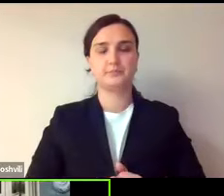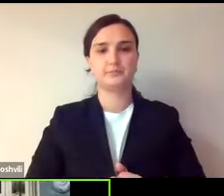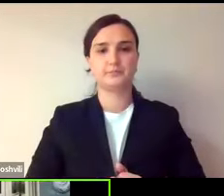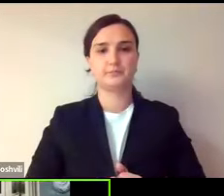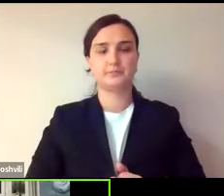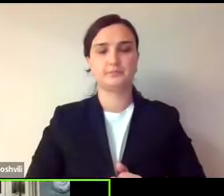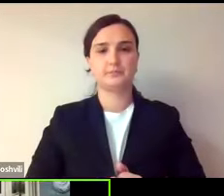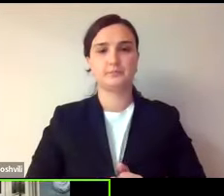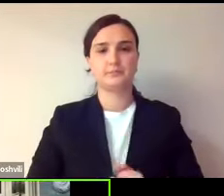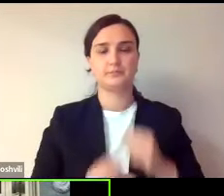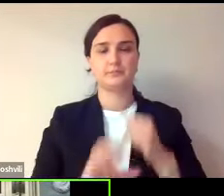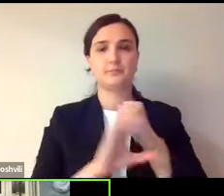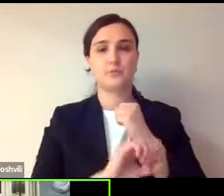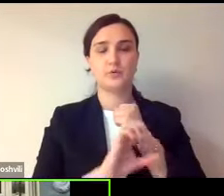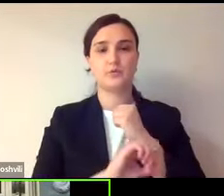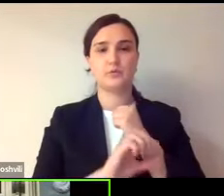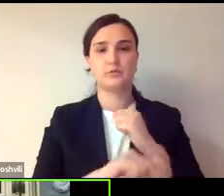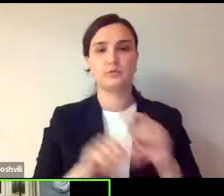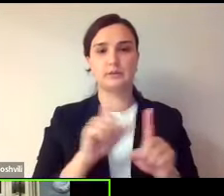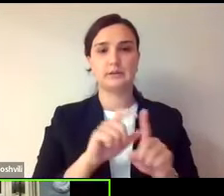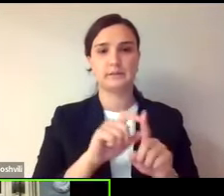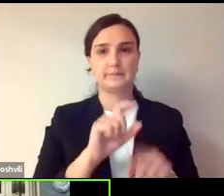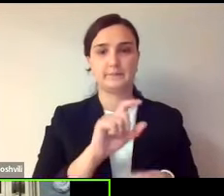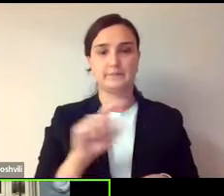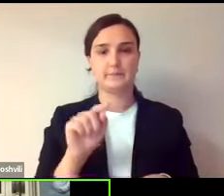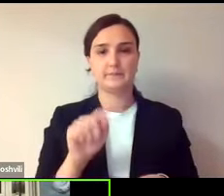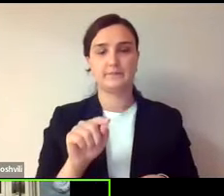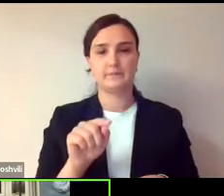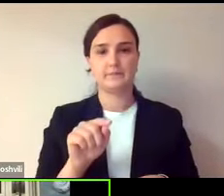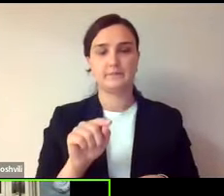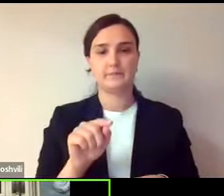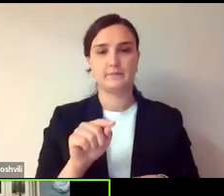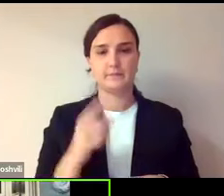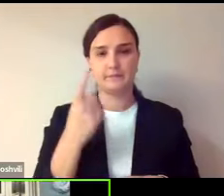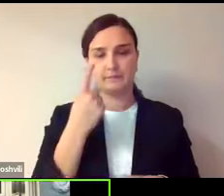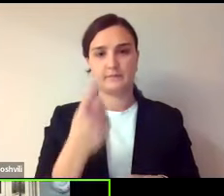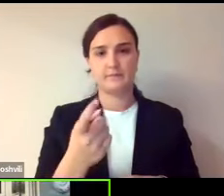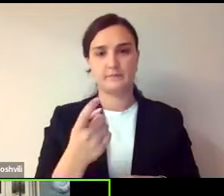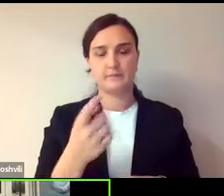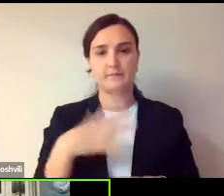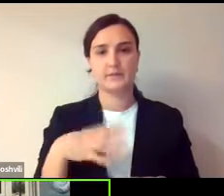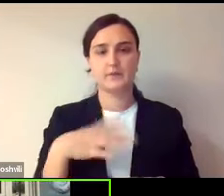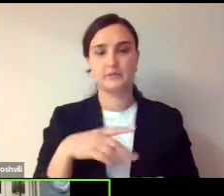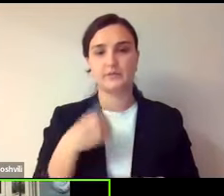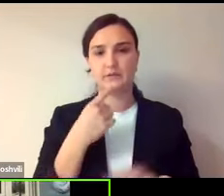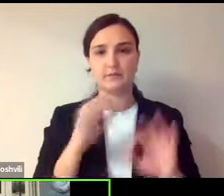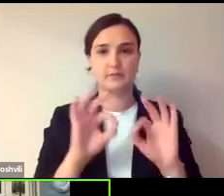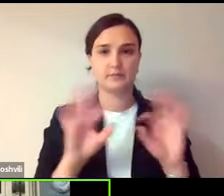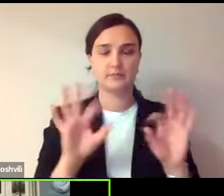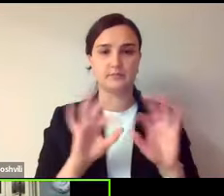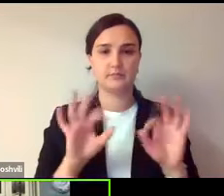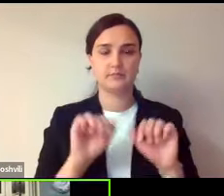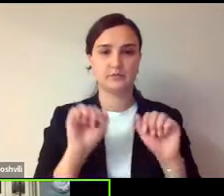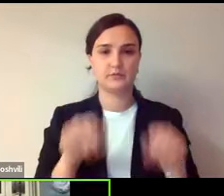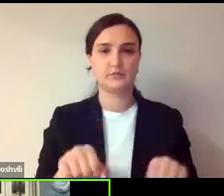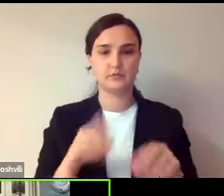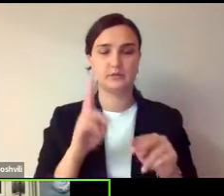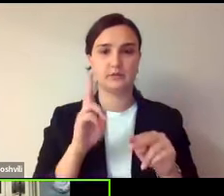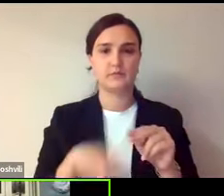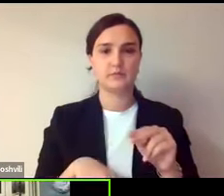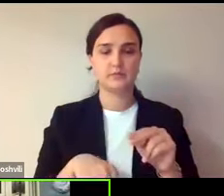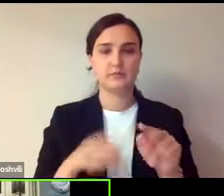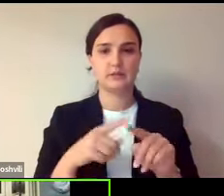აი ამ ბოლო გამომხნევებელი შეტყობინებებით, ხო, ქართულად ვიტყვი, შეგვიძლია